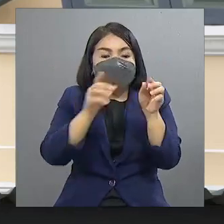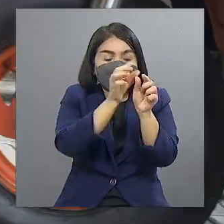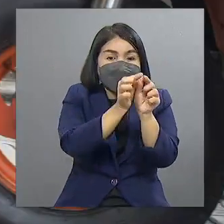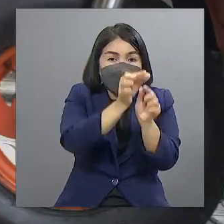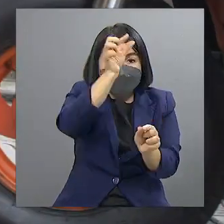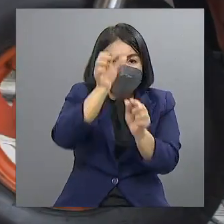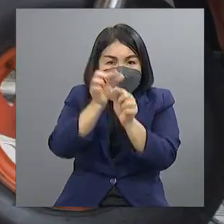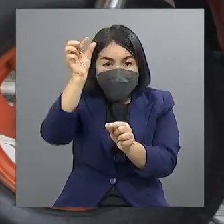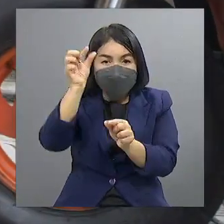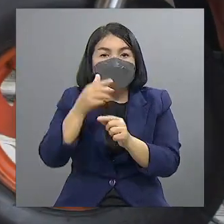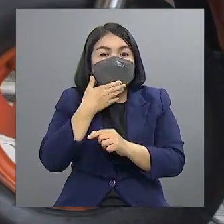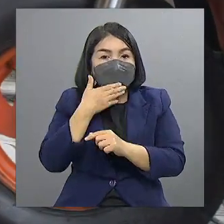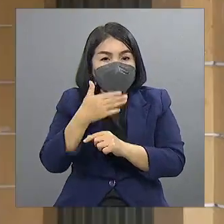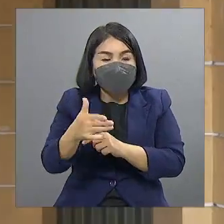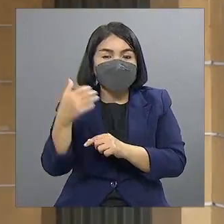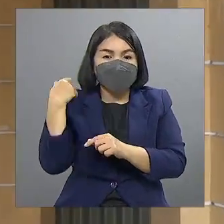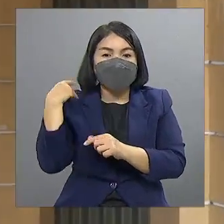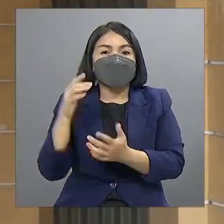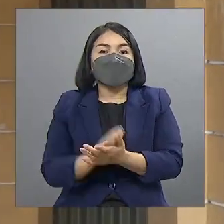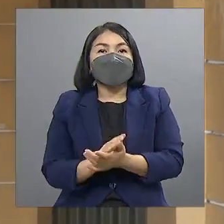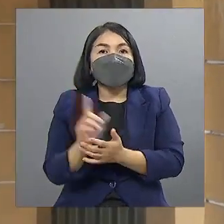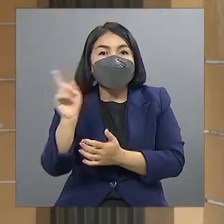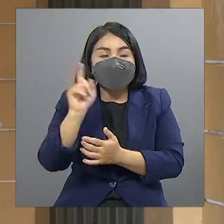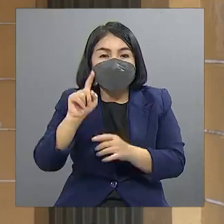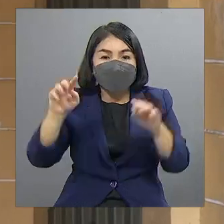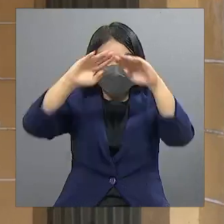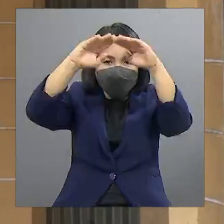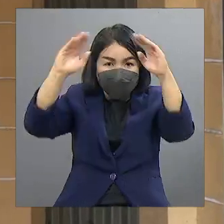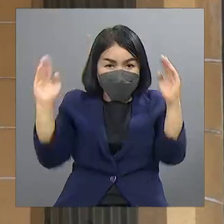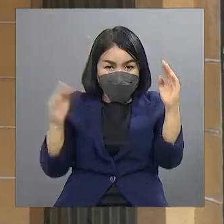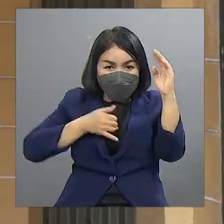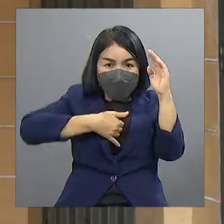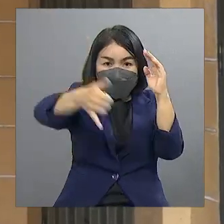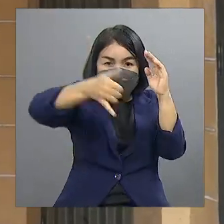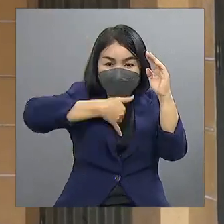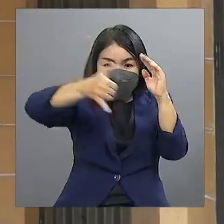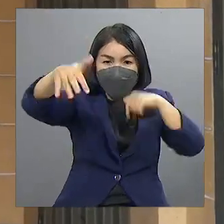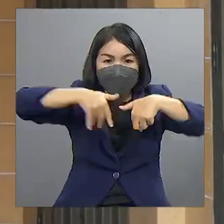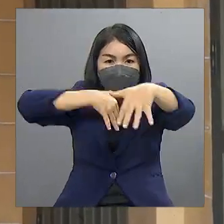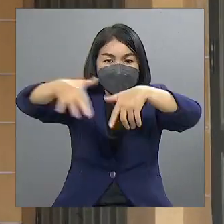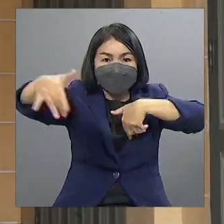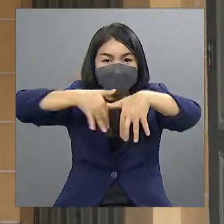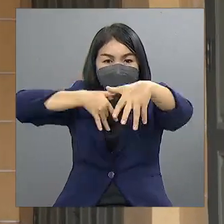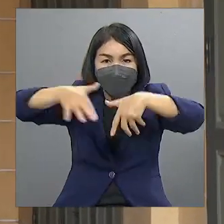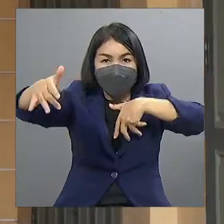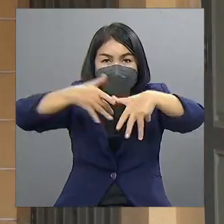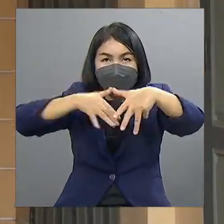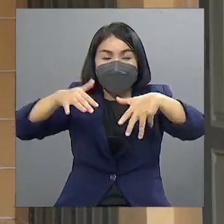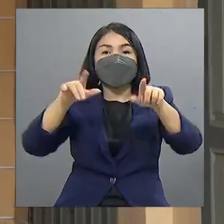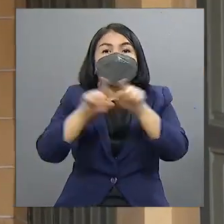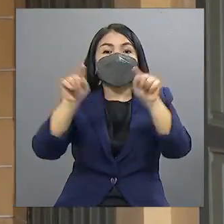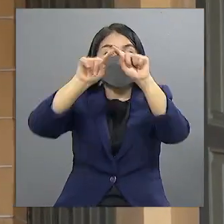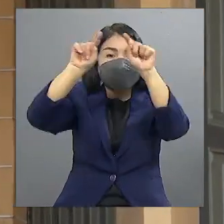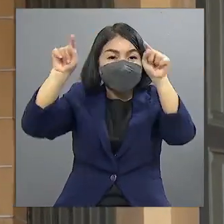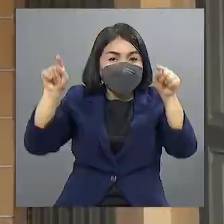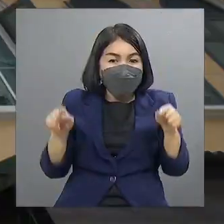ลอดอาคารมุกกลางเจาะเป็นช่องโพรงเพื่อเป็นทางเข้าสู่ตลาดตรงกลางมีหน้าบรรจั่วแบนชั้นล่างเป็นเสาแบบดอ